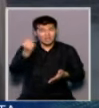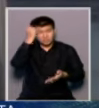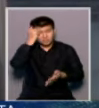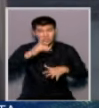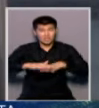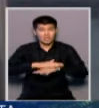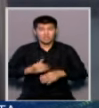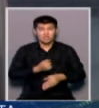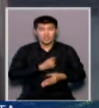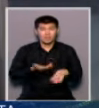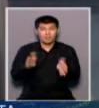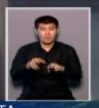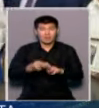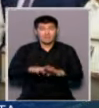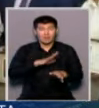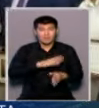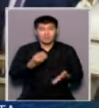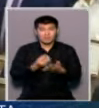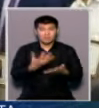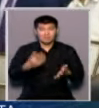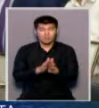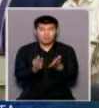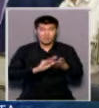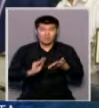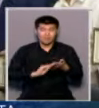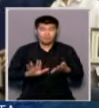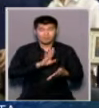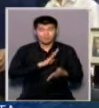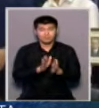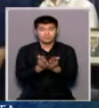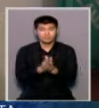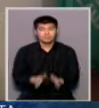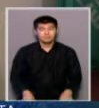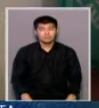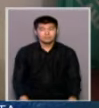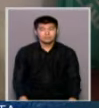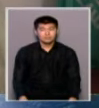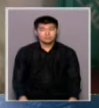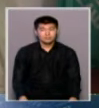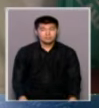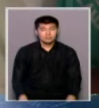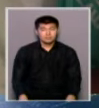мен «Жанымдағылар» также являются ценными творческими произведениями.